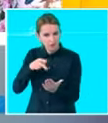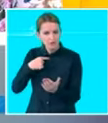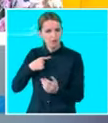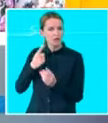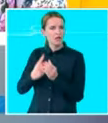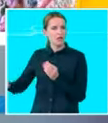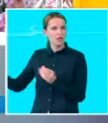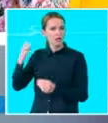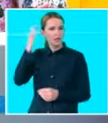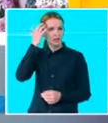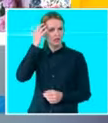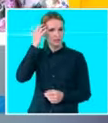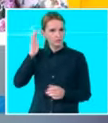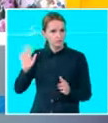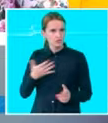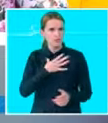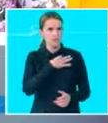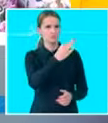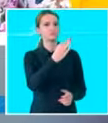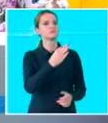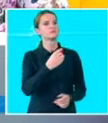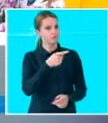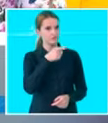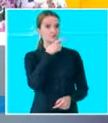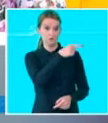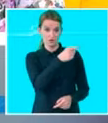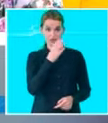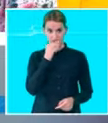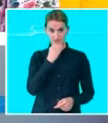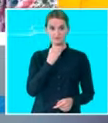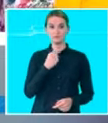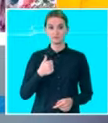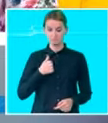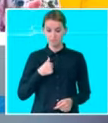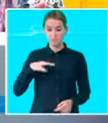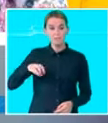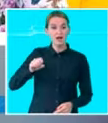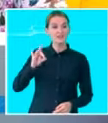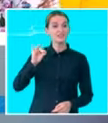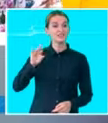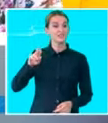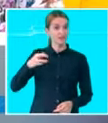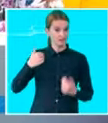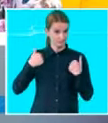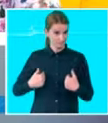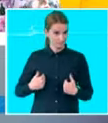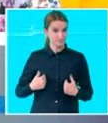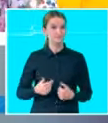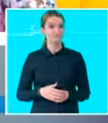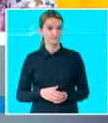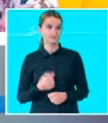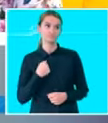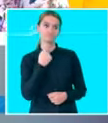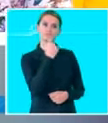ти. Той ме нарича Мария, аз го наричам Лозан, дори публично, което може би някак дразни определено обществото. Но